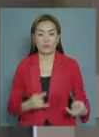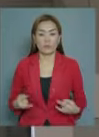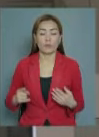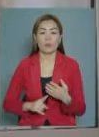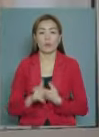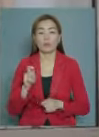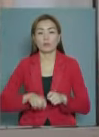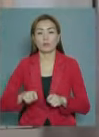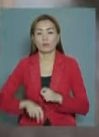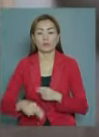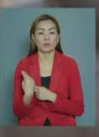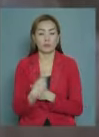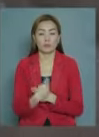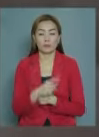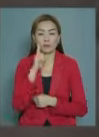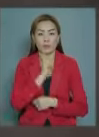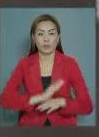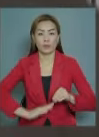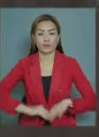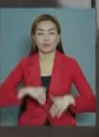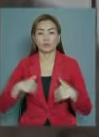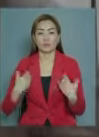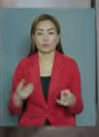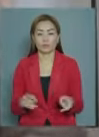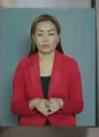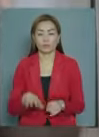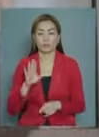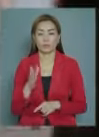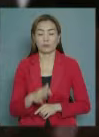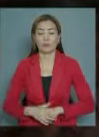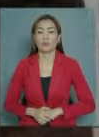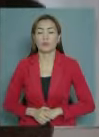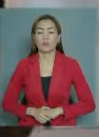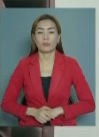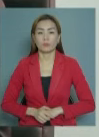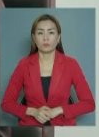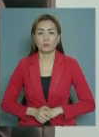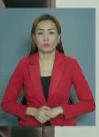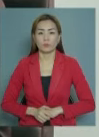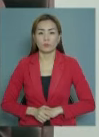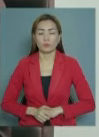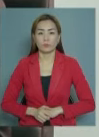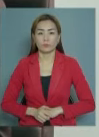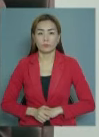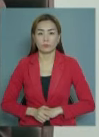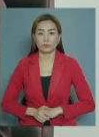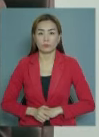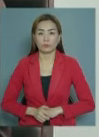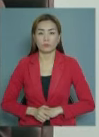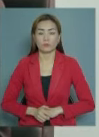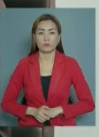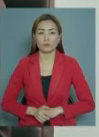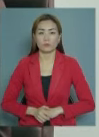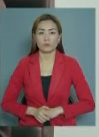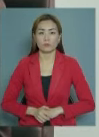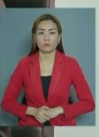бастап бақылау, емдеу және бейінді мамандардың кеңестері де осы пакет есебінен. Жалпы Қазақстан Республикасының барлық